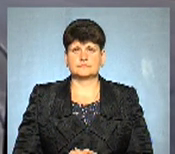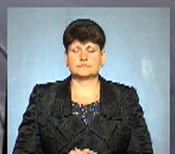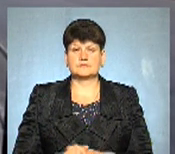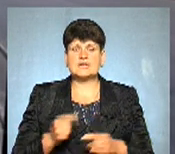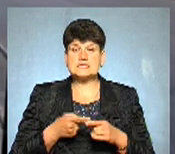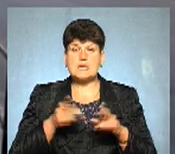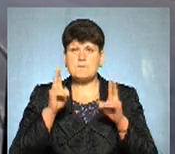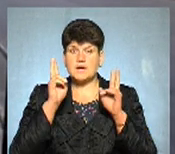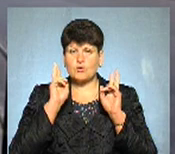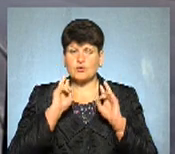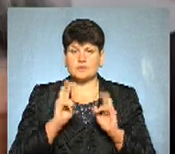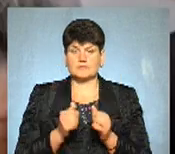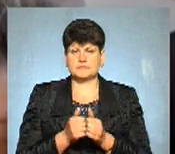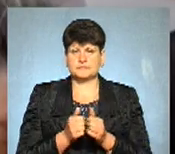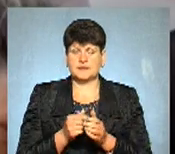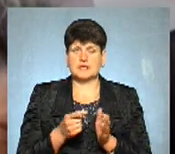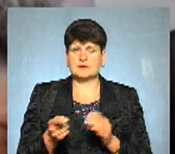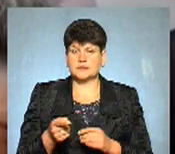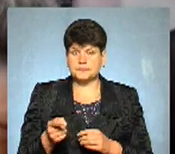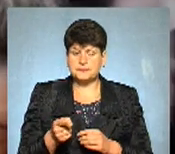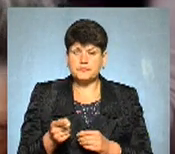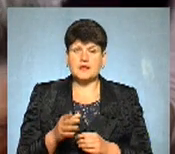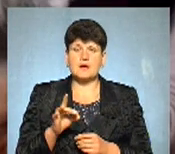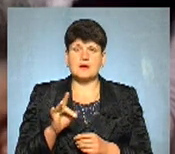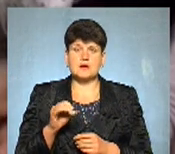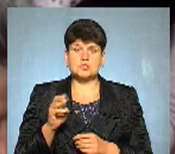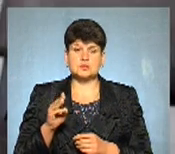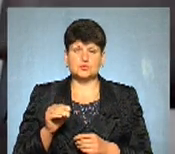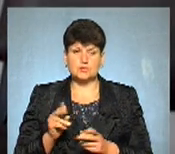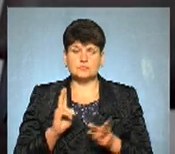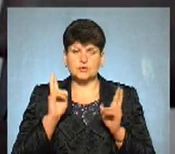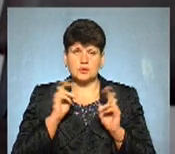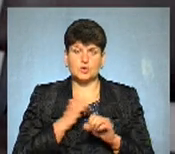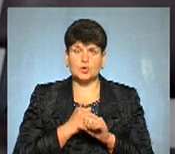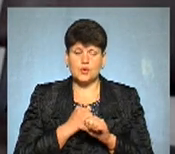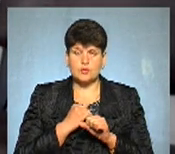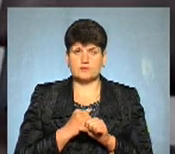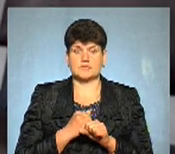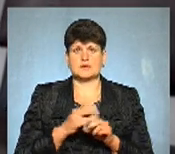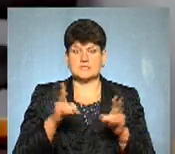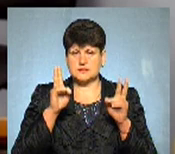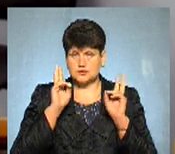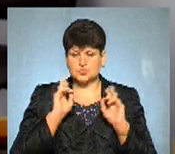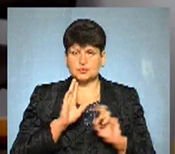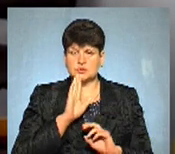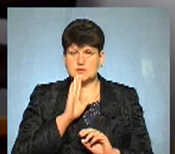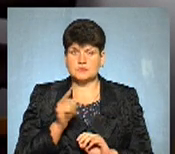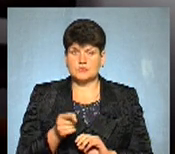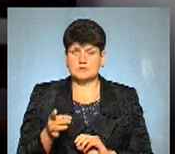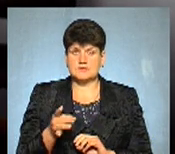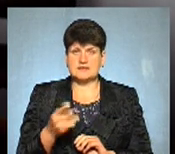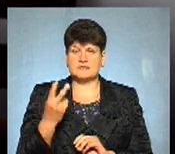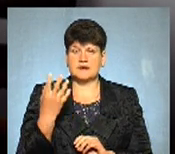Це перукарня у середмісті Тернополя. Перукарка Надія Решетуха робить стрижку Галині Шумській з Тернопільського району. За два